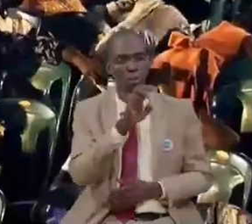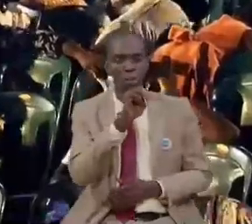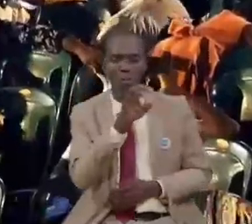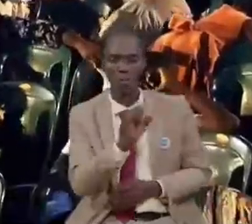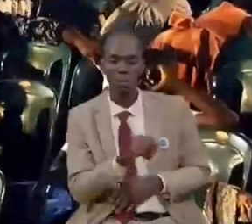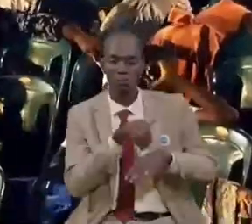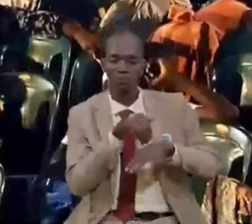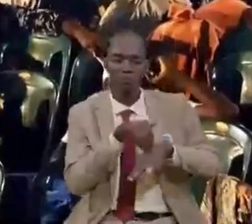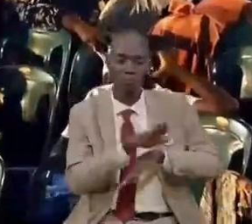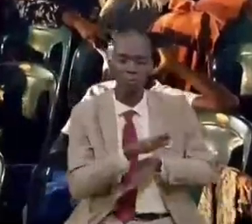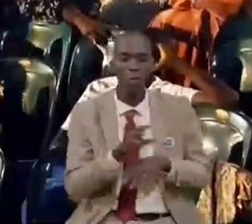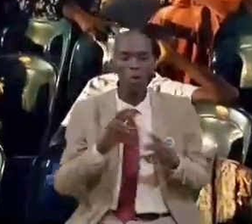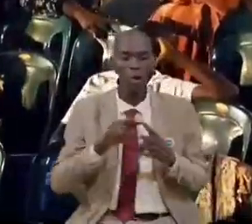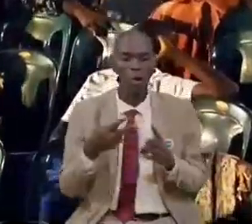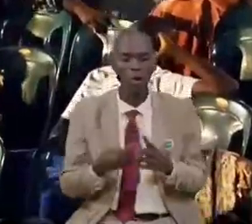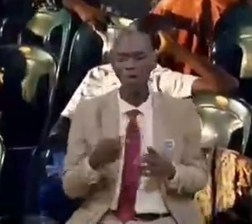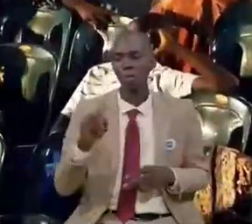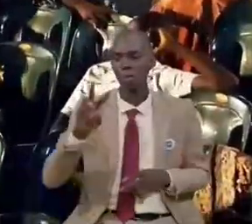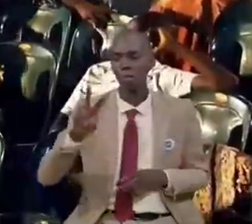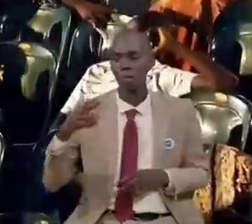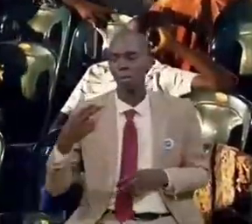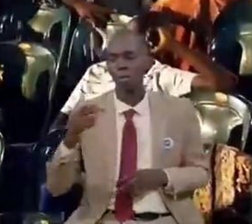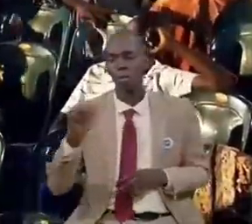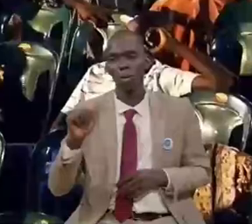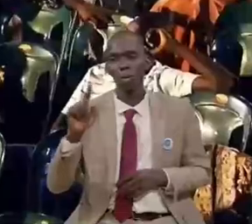est plus